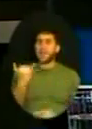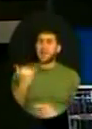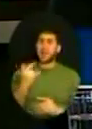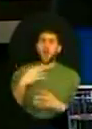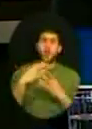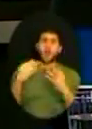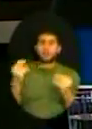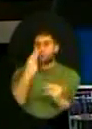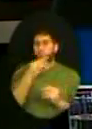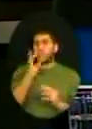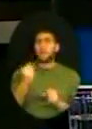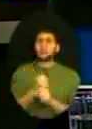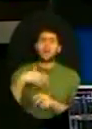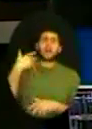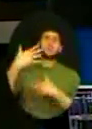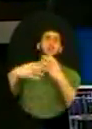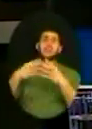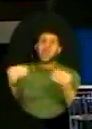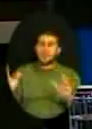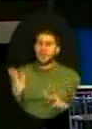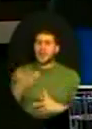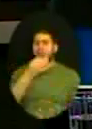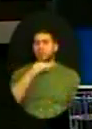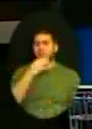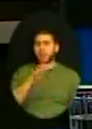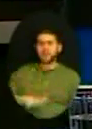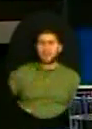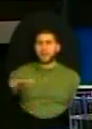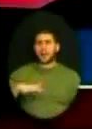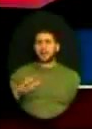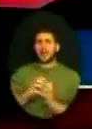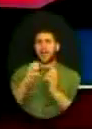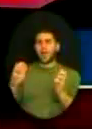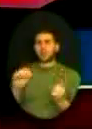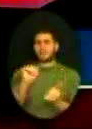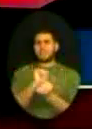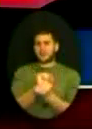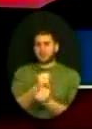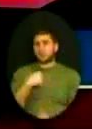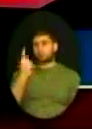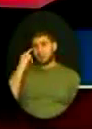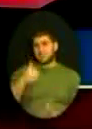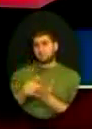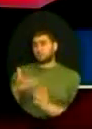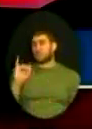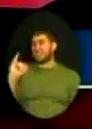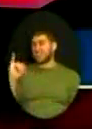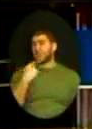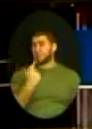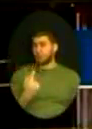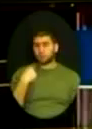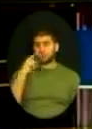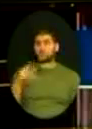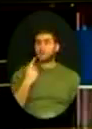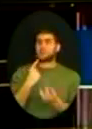השאלה היא מה עושים אחרי שהגל הזה עובר, ואיך משפרים את כל מה שנקרא הערכות מעצר. לא, אני חושבת, בהמשך למה שיניר אומר, אני חושבת שעצם זה